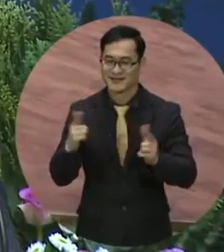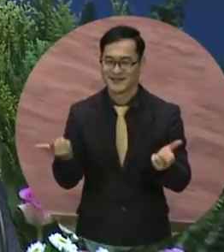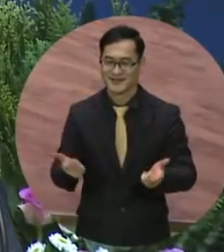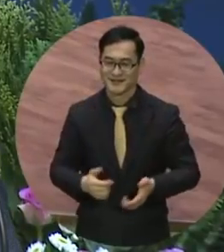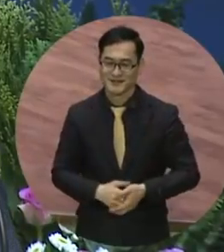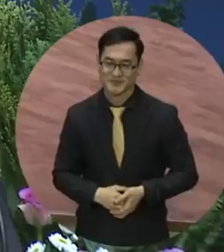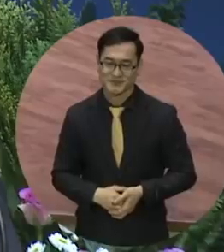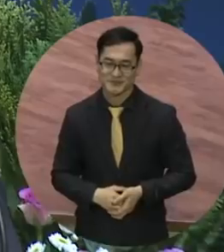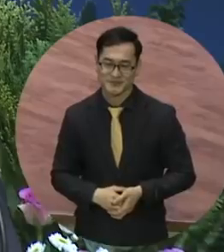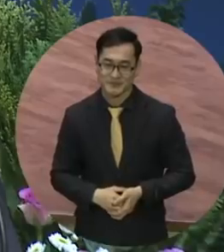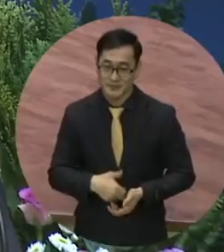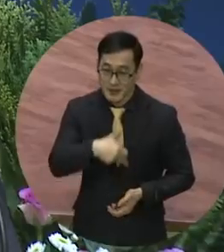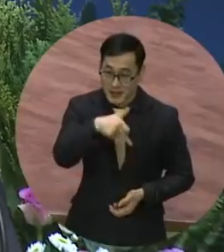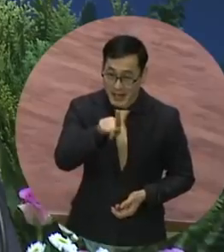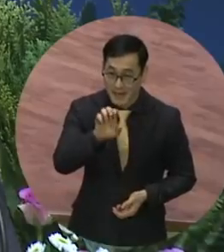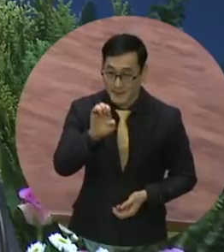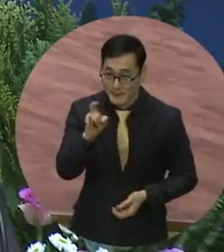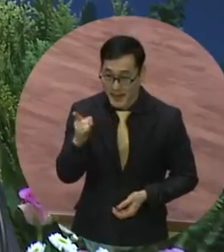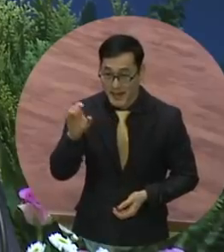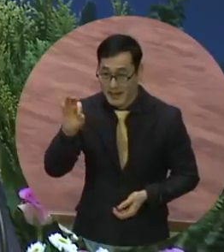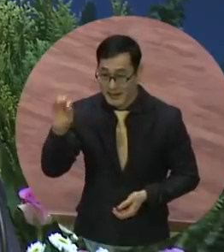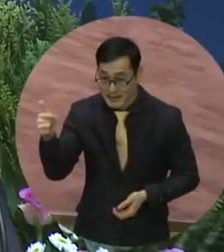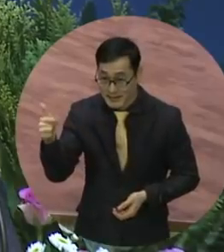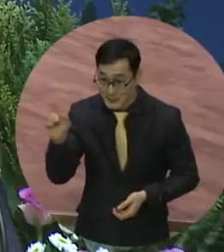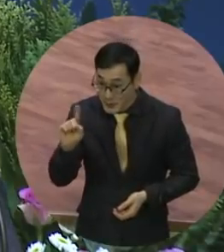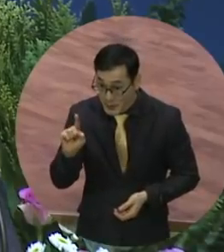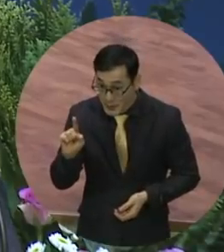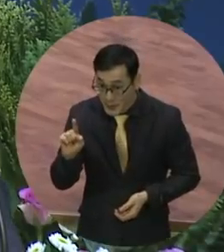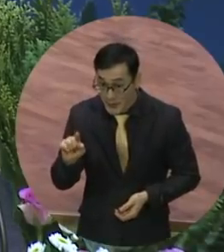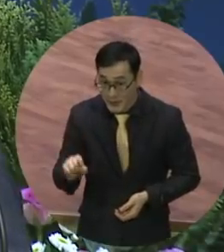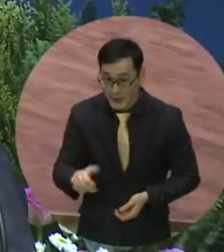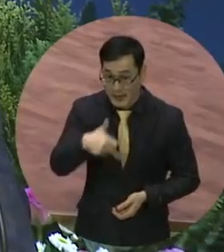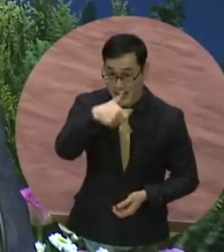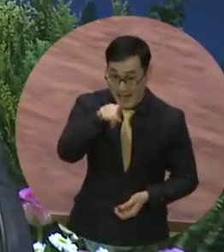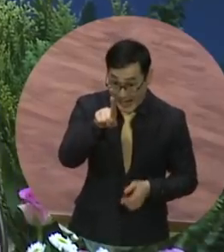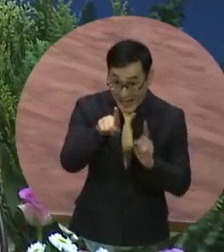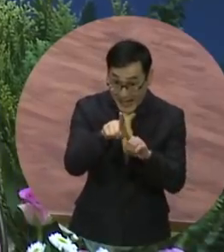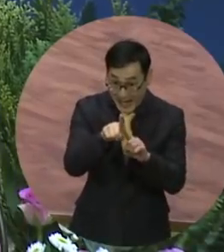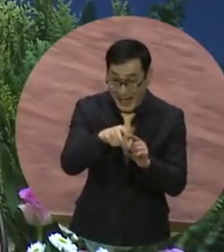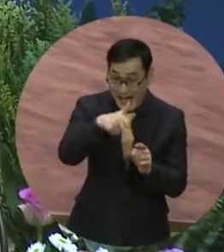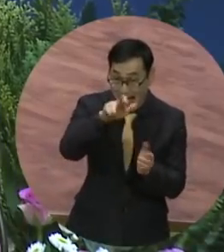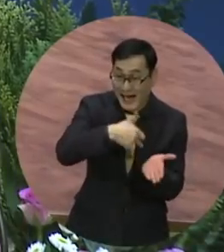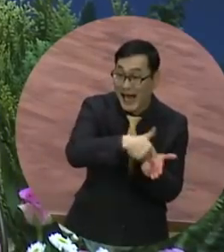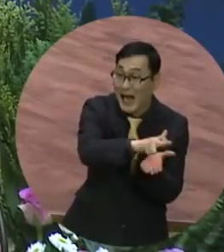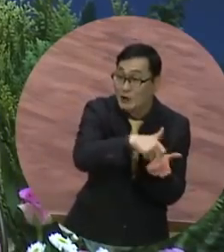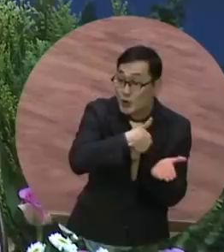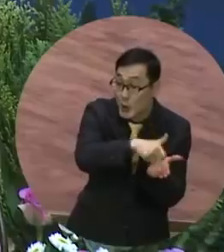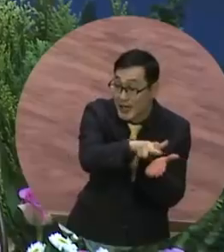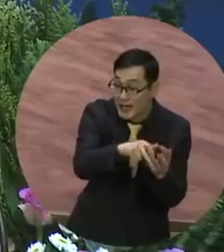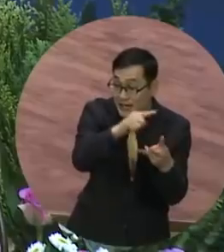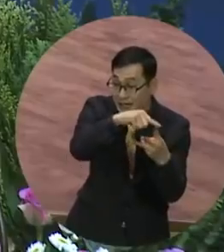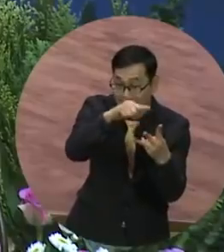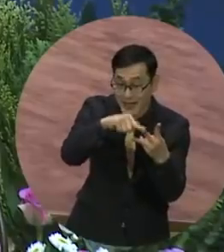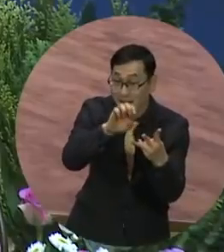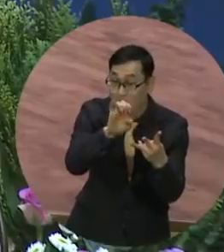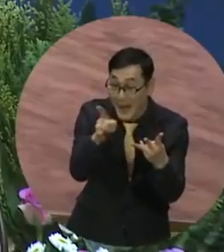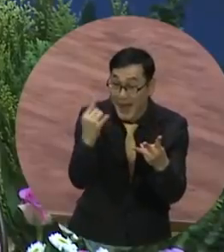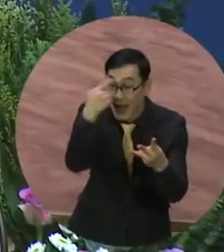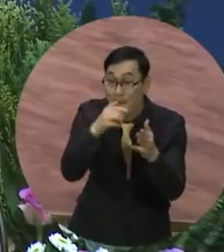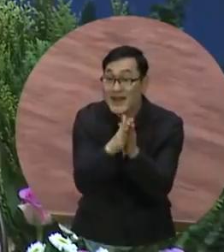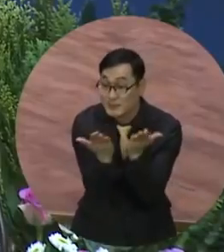카페인을 섭취를 많이 해서 생긴 것이 아니에요. 여기서 말하는 카페인은요, 카카오 스토리, 페이스북,